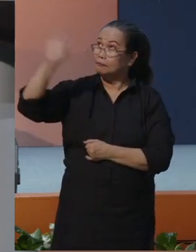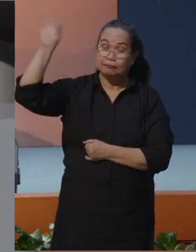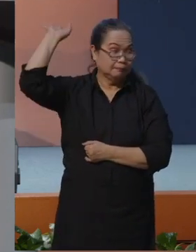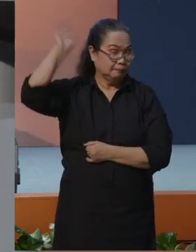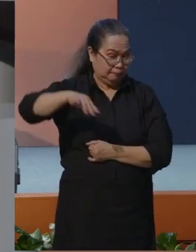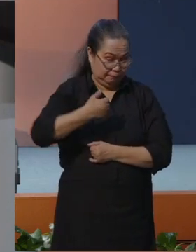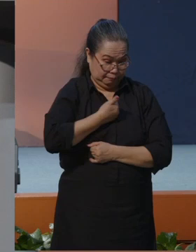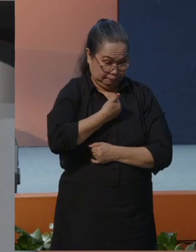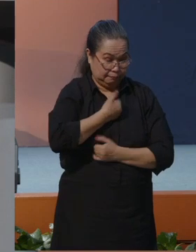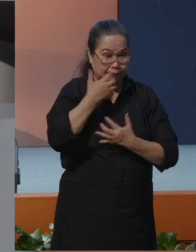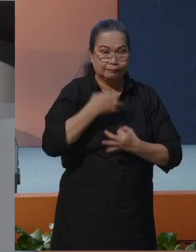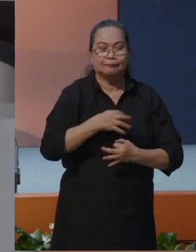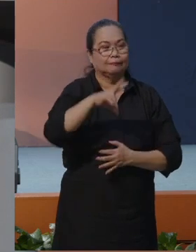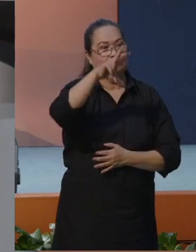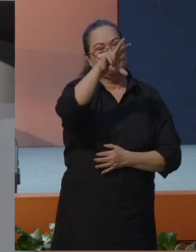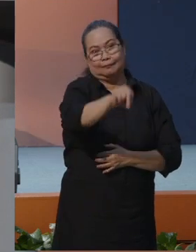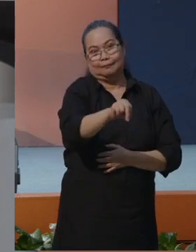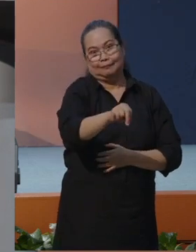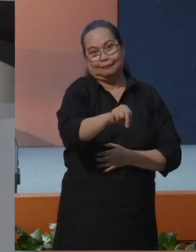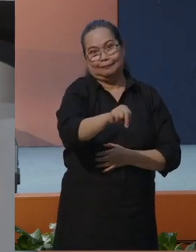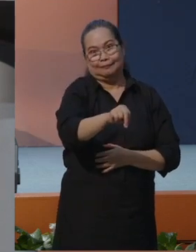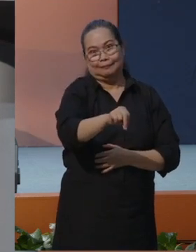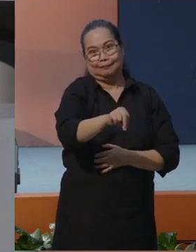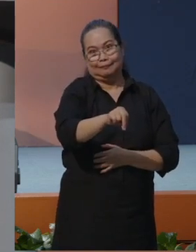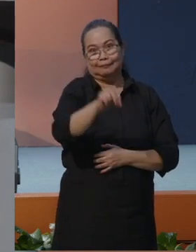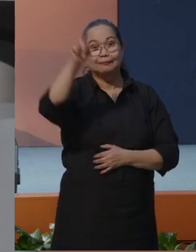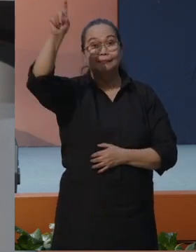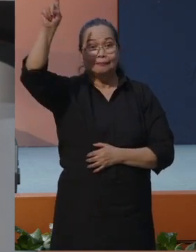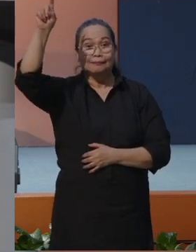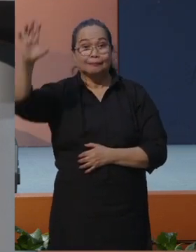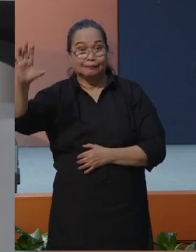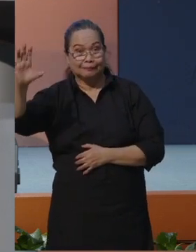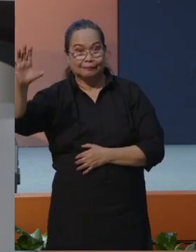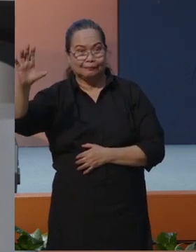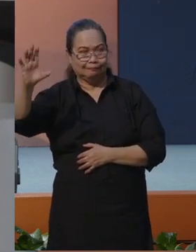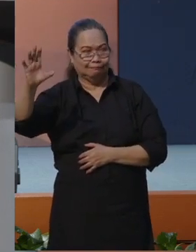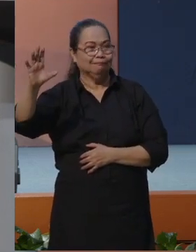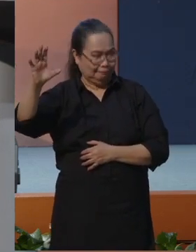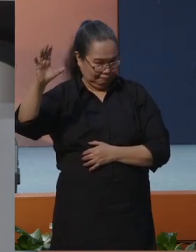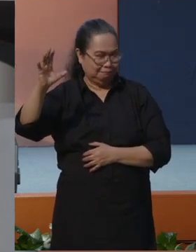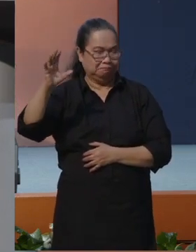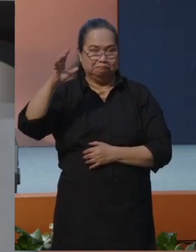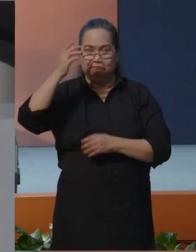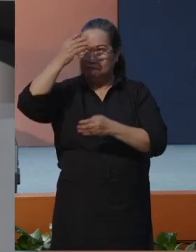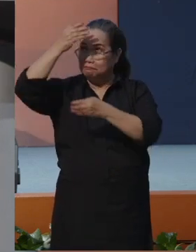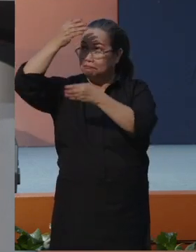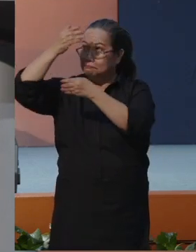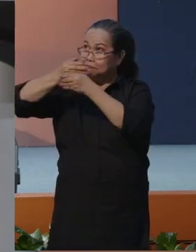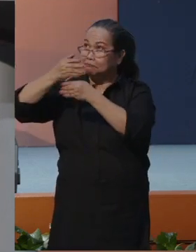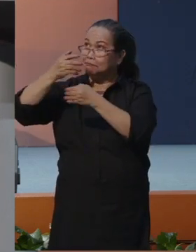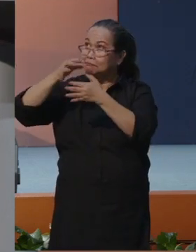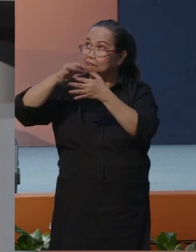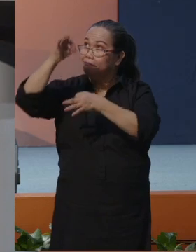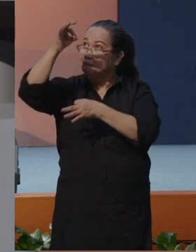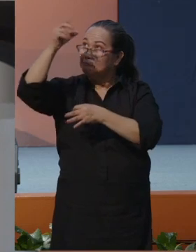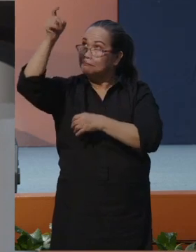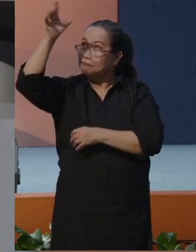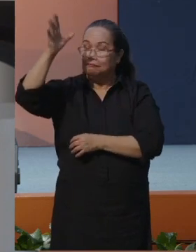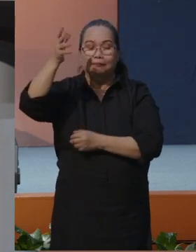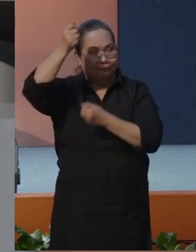sa kanya. Bagaman invisible ang Diyos, sinunod niya ang Espiritu ng